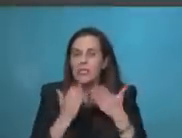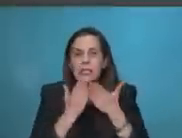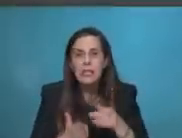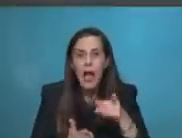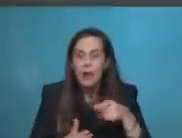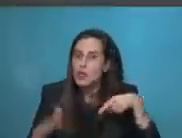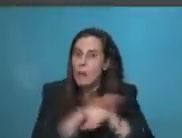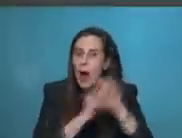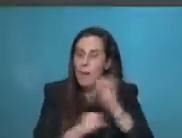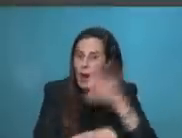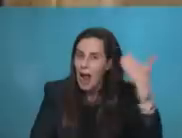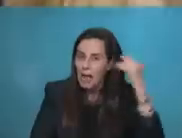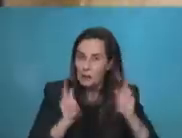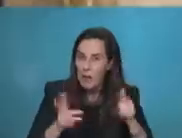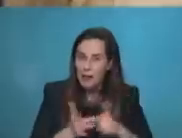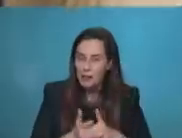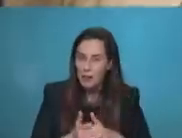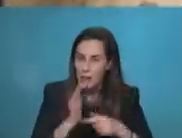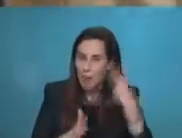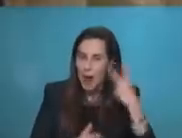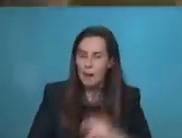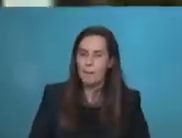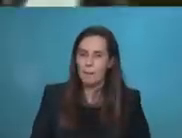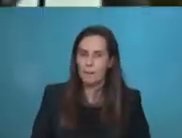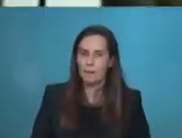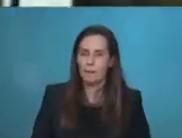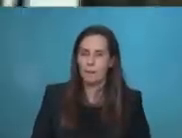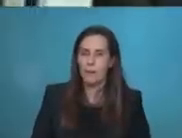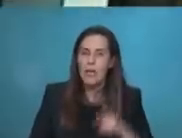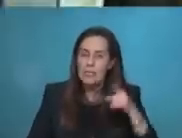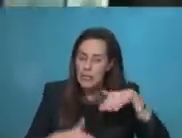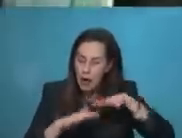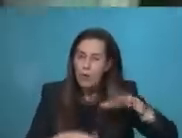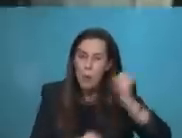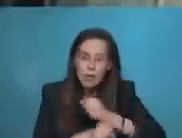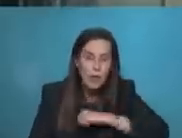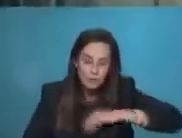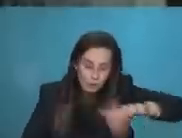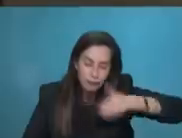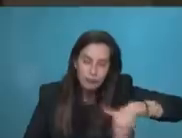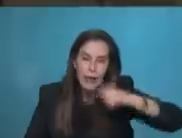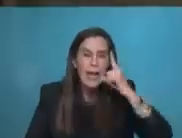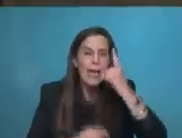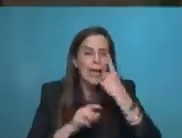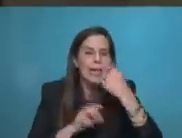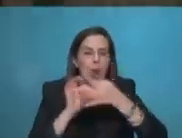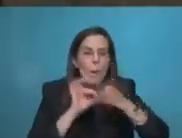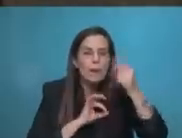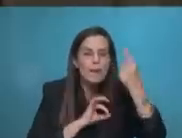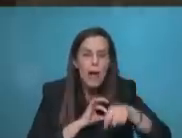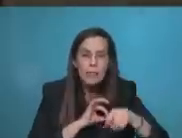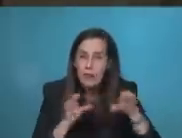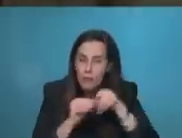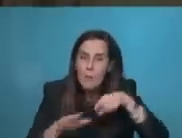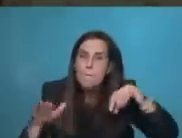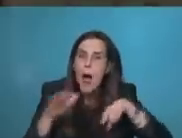מהכלא המקסיקני פעמיים. זו המנהרה שחפר אל צ'אפו, קילומטר וחצי אורכה, ובאמצעותה ברח